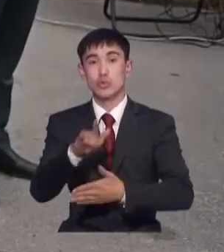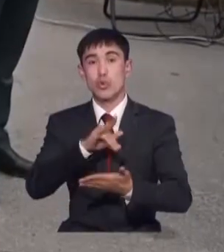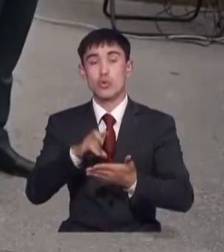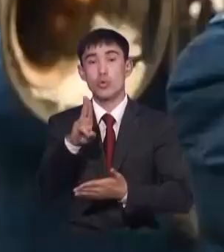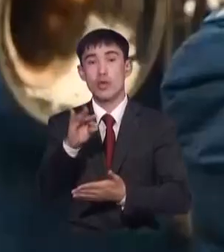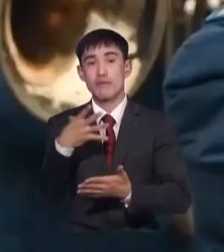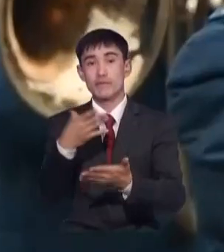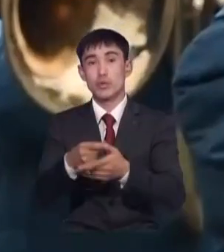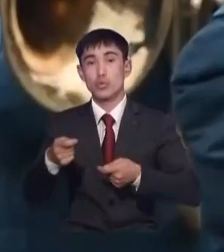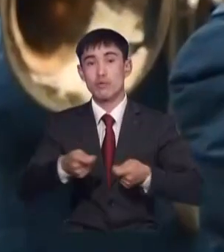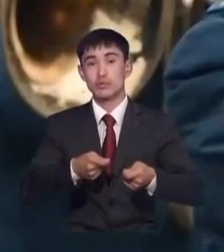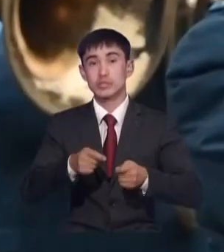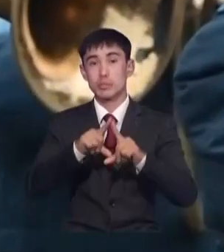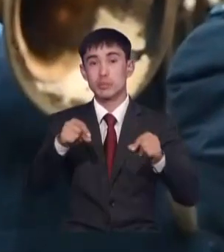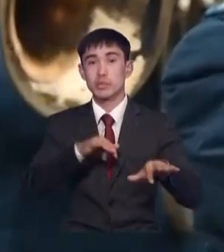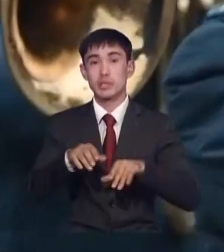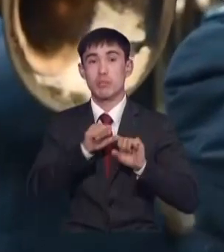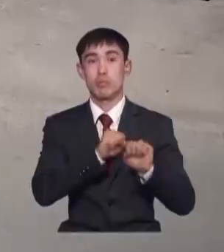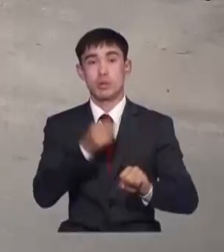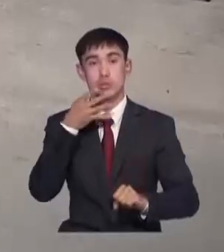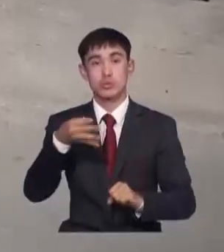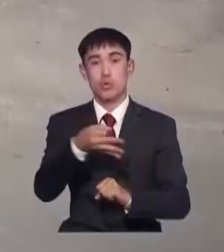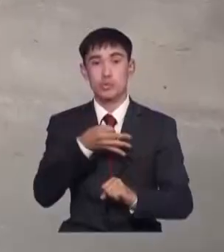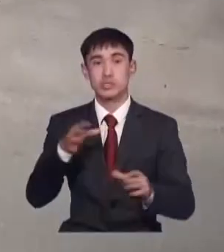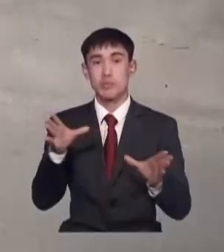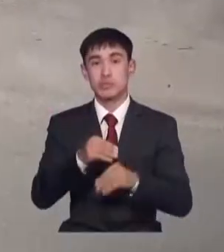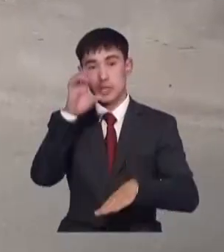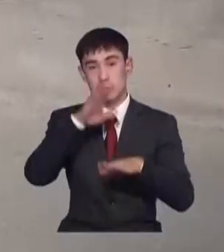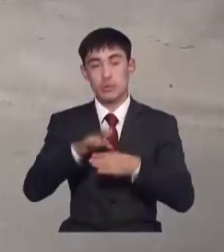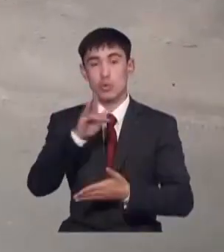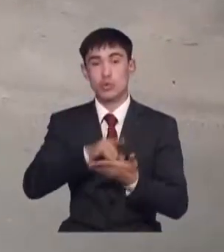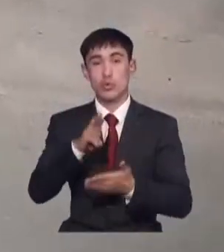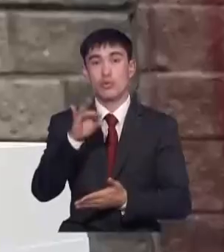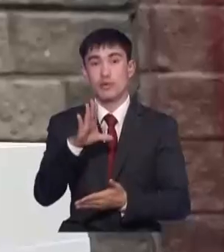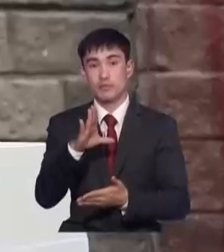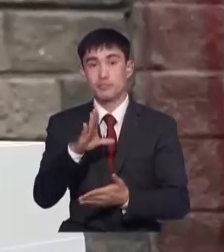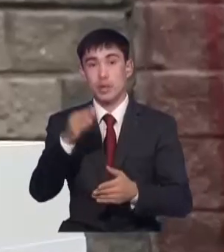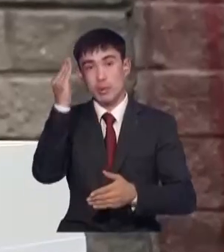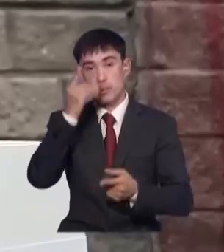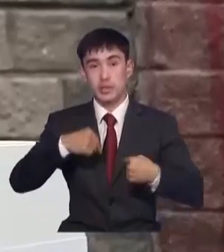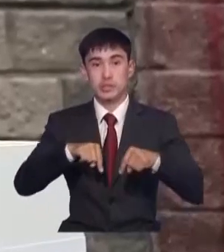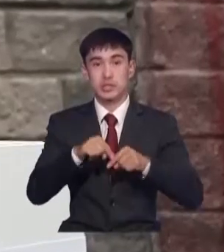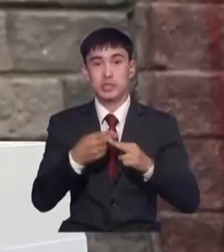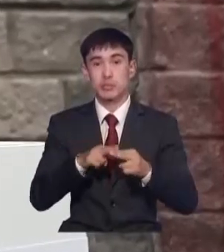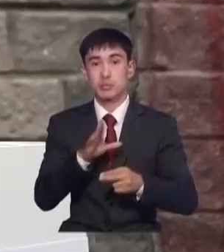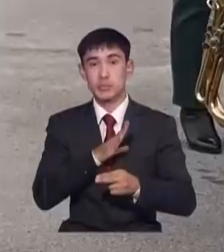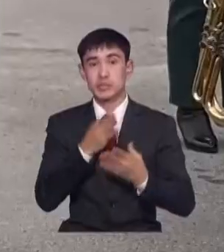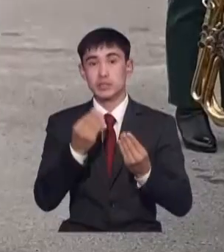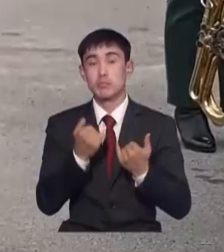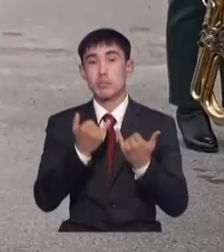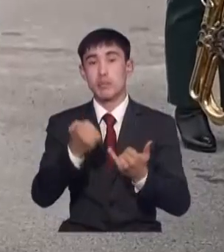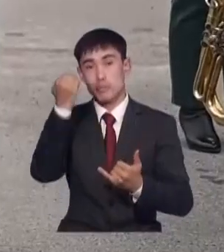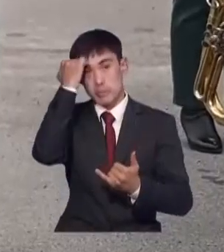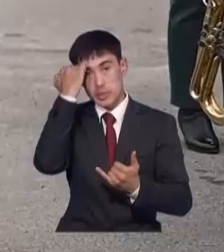Кунаев принадлежит руководству Департамента по делам обороны Алматинской области совместно с акиматом города Кунаев. По мнению организаторов, это событие – дань